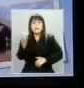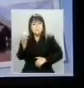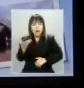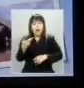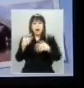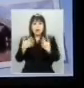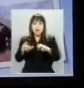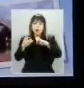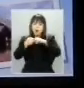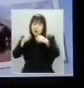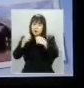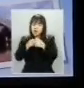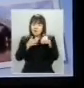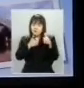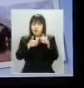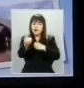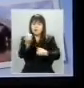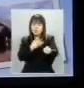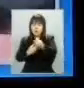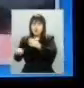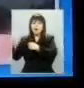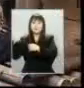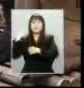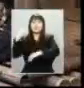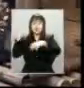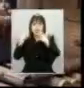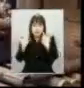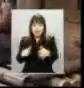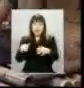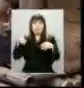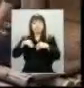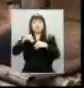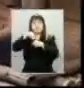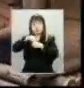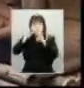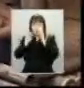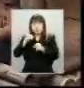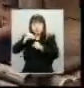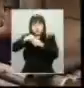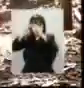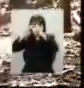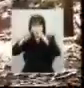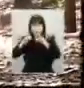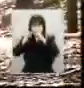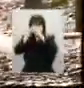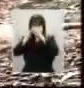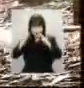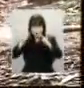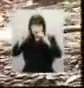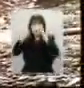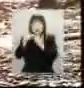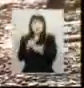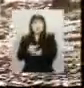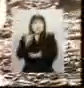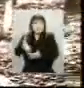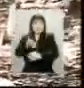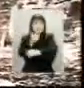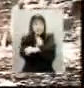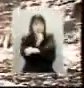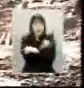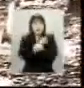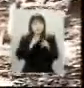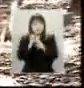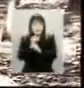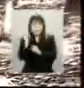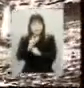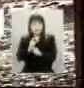ายสะท้อนเด่นชัดที่สุดก็คือมีแรงงานจากศูนย์พักพิงถูกจ้างวานจากกลุ่มในทุนให้ไปแผ่วถางบุกรุกที่ราช